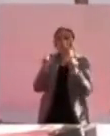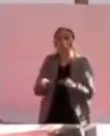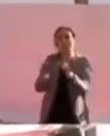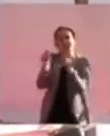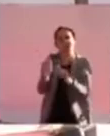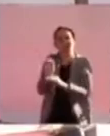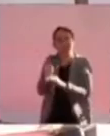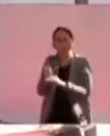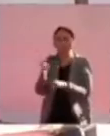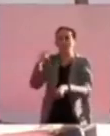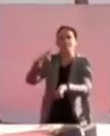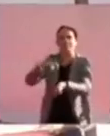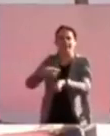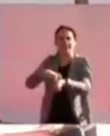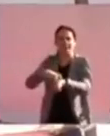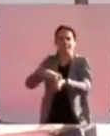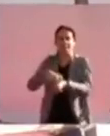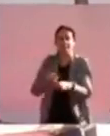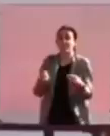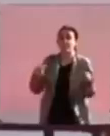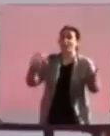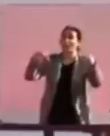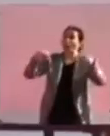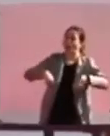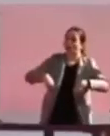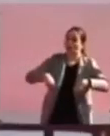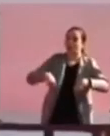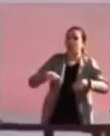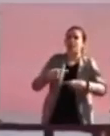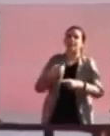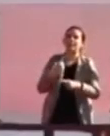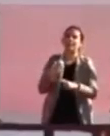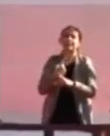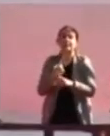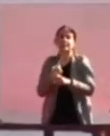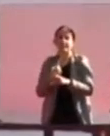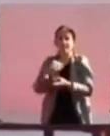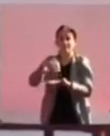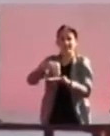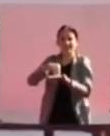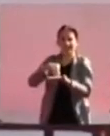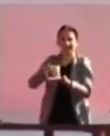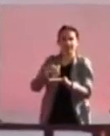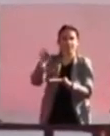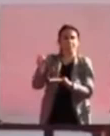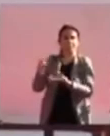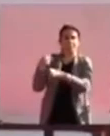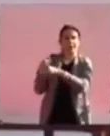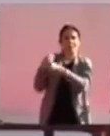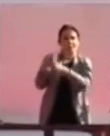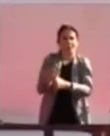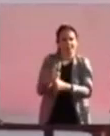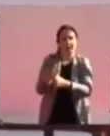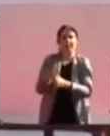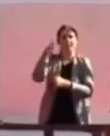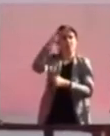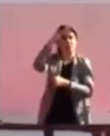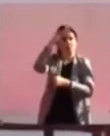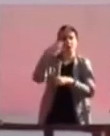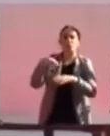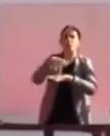oggi dovrebbe essere presente un rappresentante del governo ministro speranza